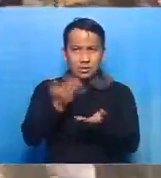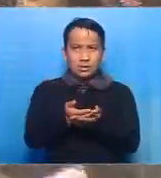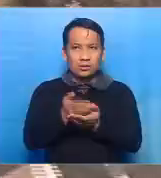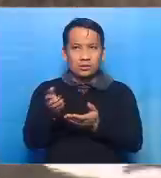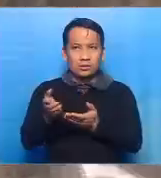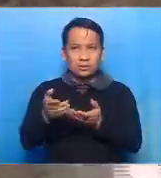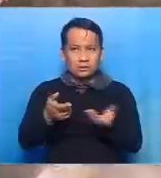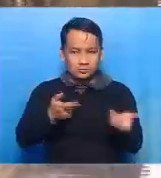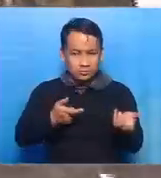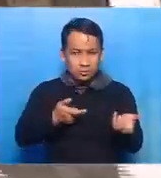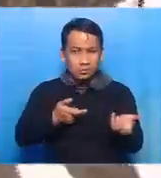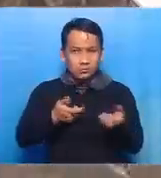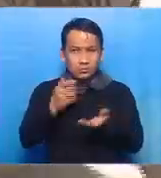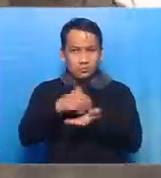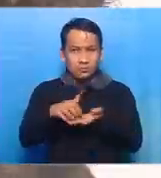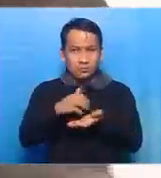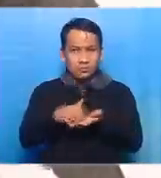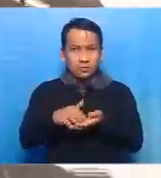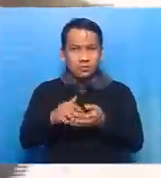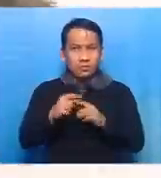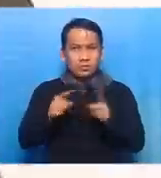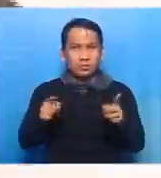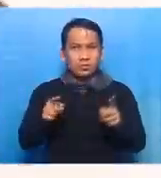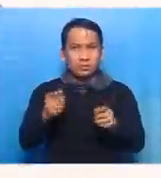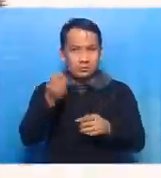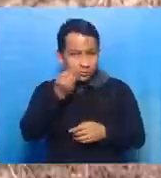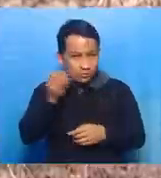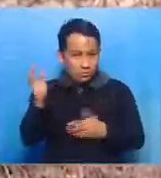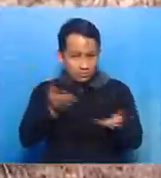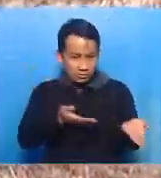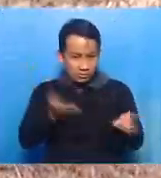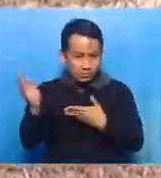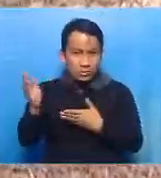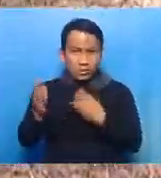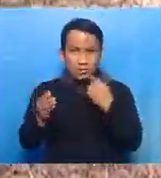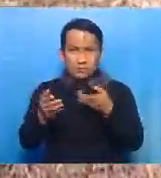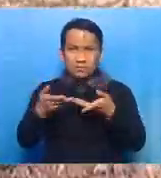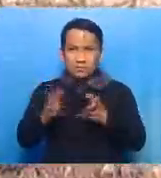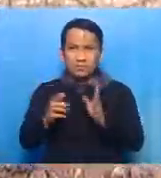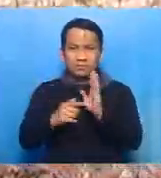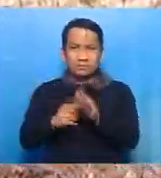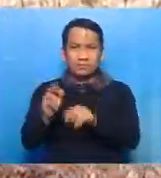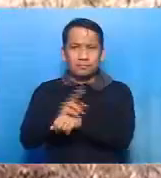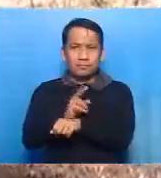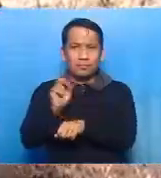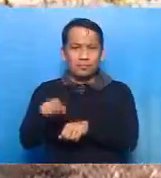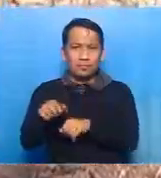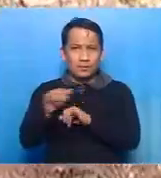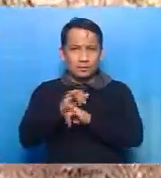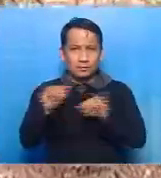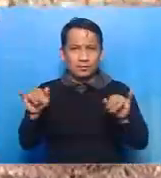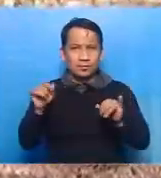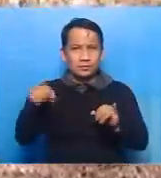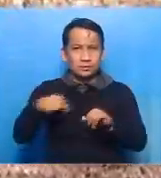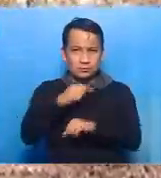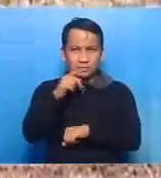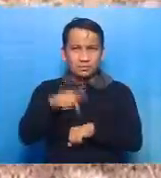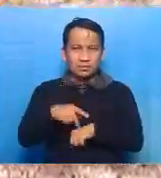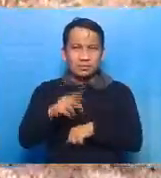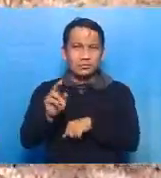mga armas para mag-practice. Pero iduuwi rin nila kahit pa pinapayagan silang gumamit ng kampo militar sa